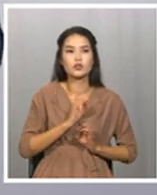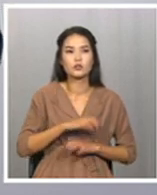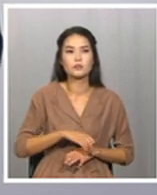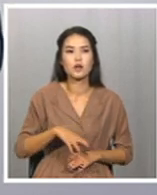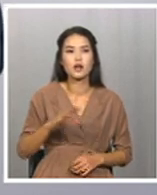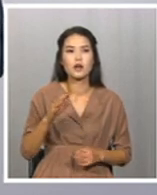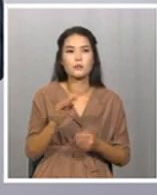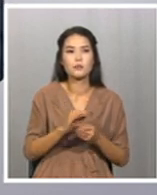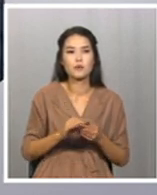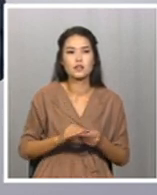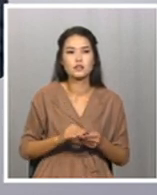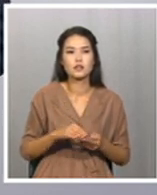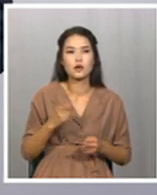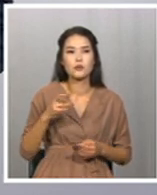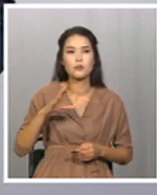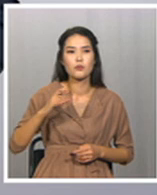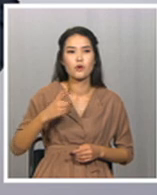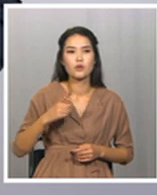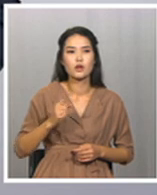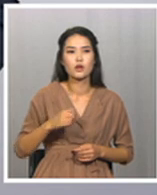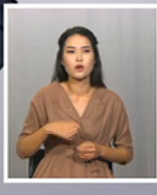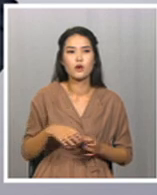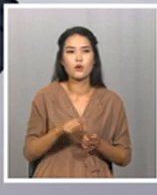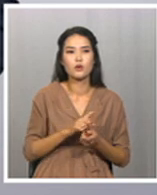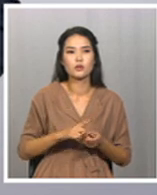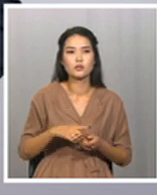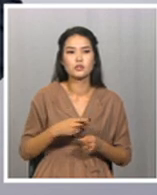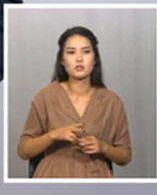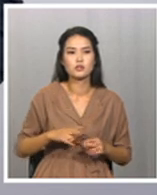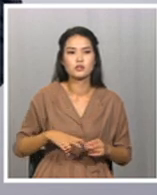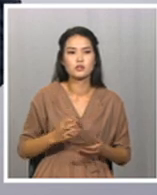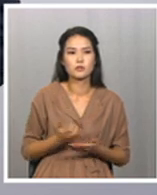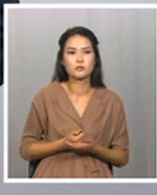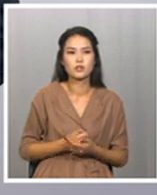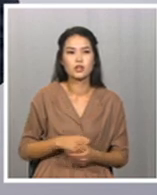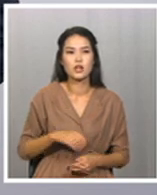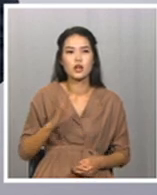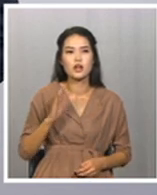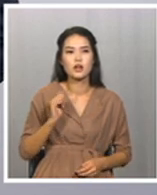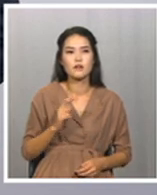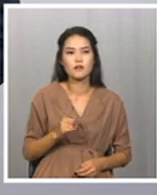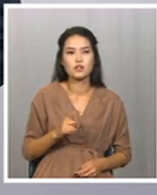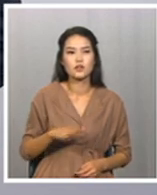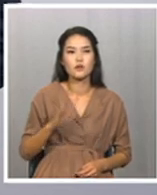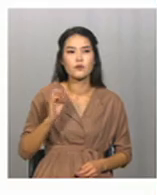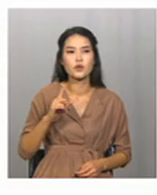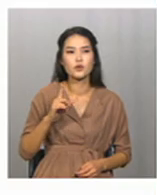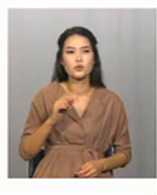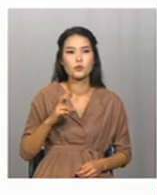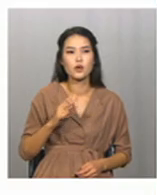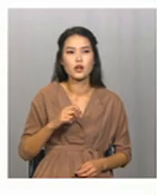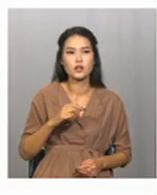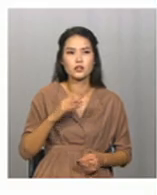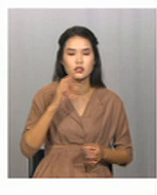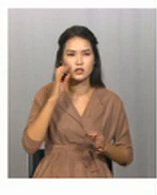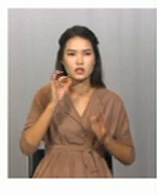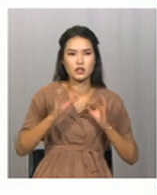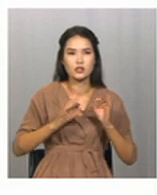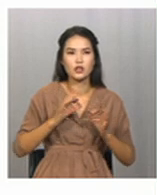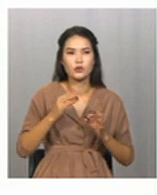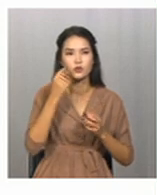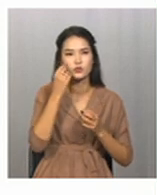құрылымы, яғни мәзірдегі блоктардың орналасуы болып табылады. Wix визуалды редакторында түстердің